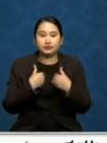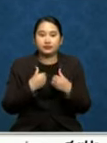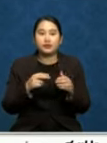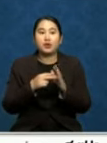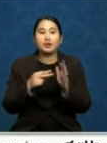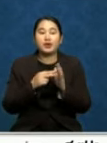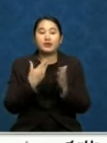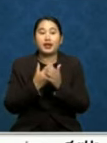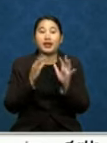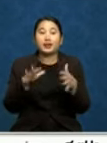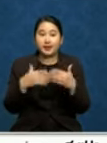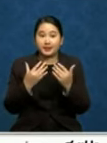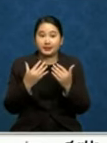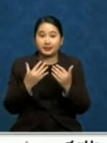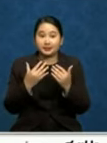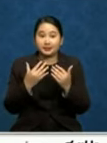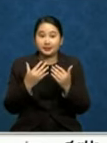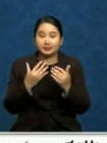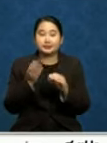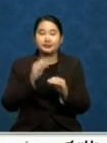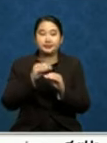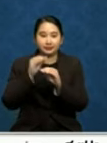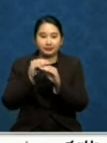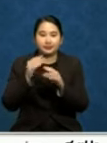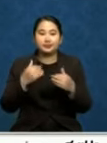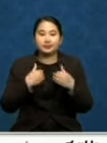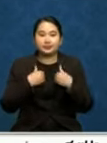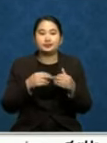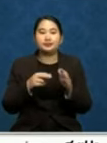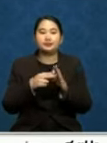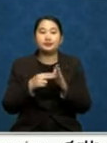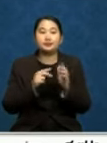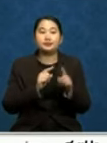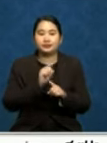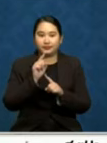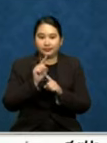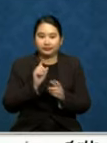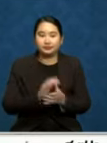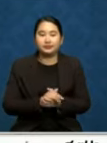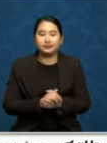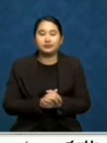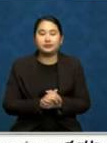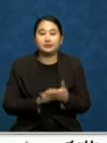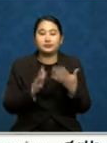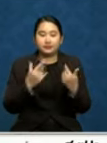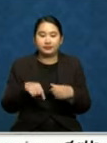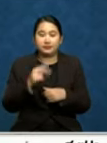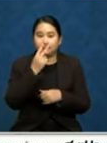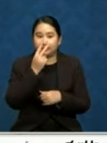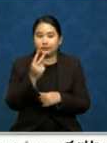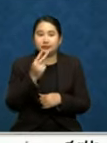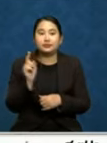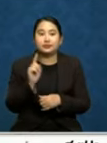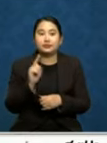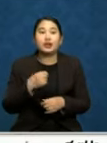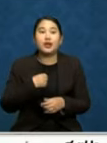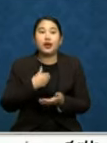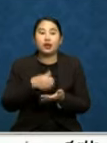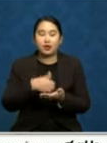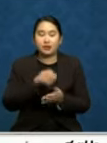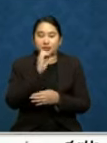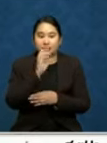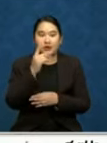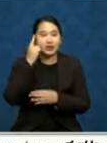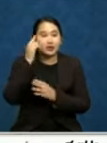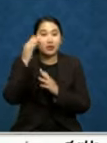ายได้เนี่ยต่ำกว่าค่าใช้จ่ายสุทธิเนี่ยเพิ่มมากขึ้นนะครับอันนี้เป็นประเด็นแรกนะครับซึ่งเราก็ต้องมาดูต่อนะครับว่าอย่างที่ผมเรียนไปการคา